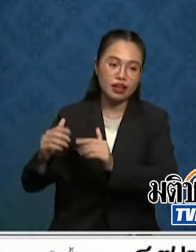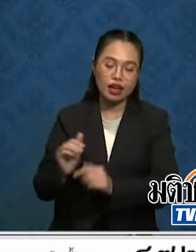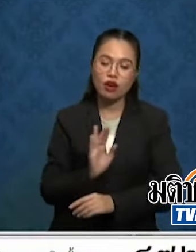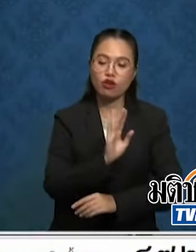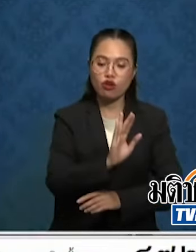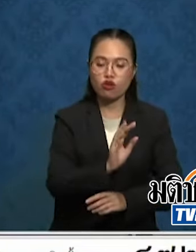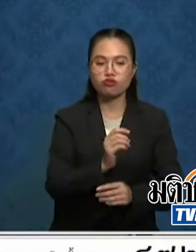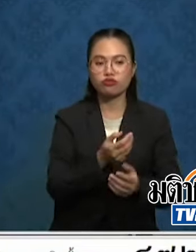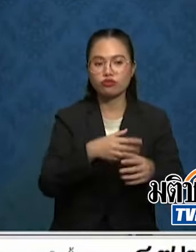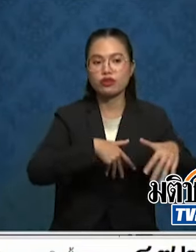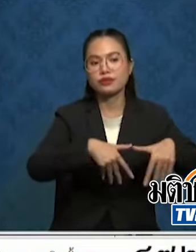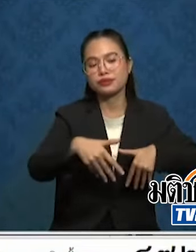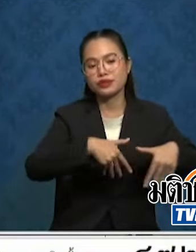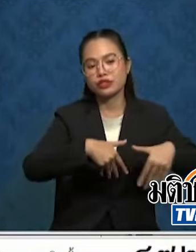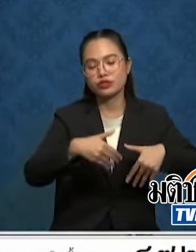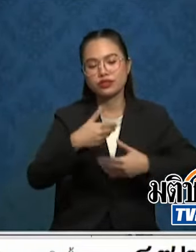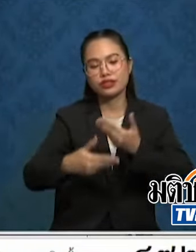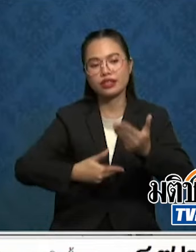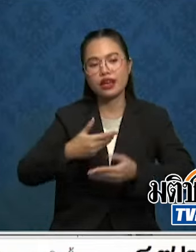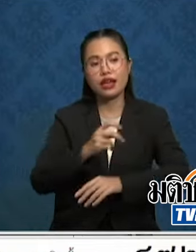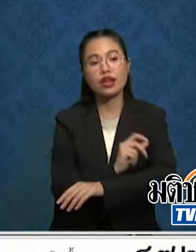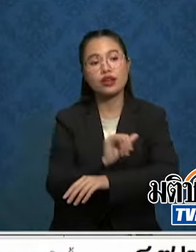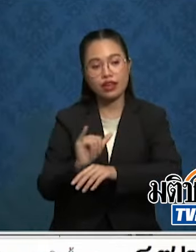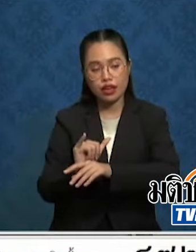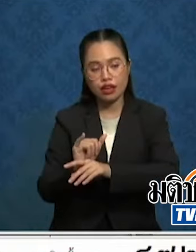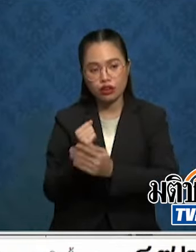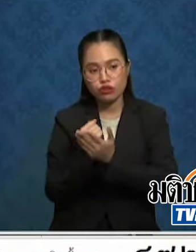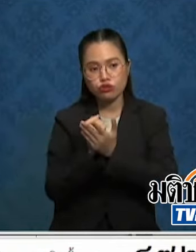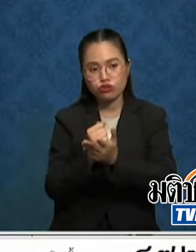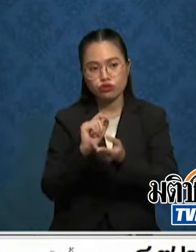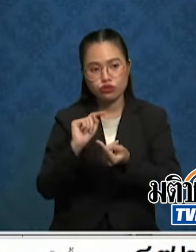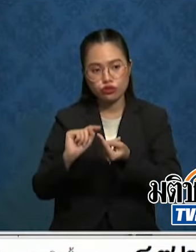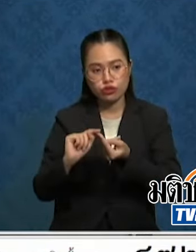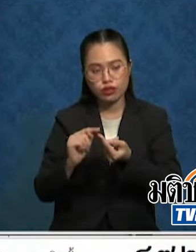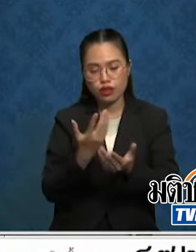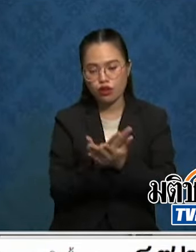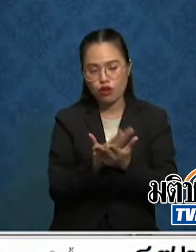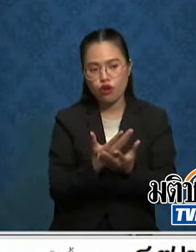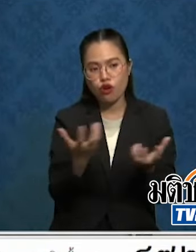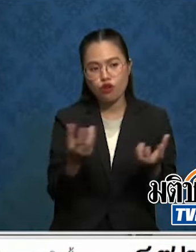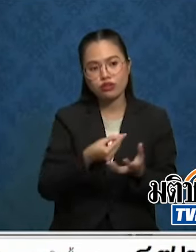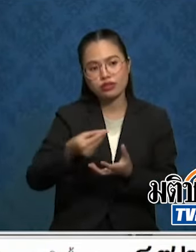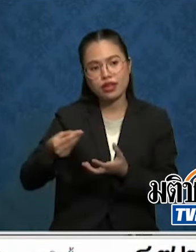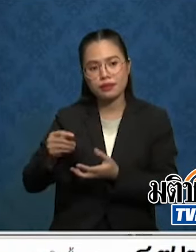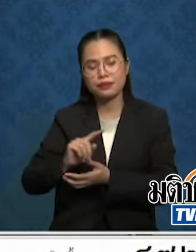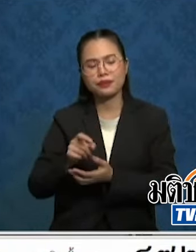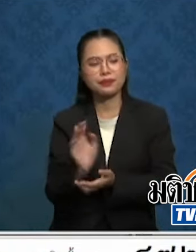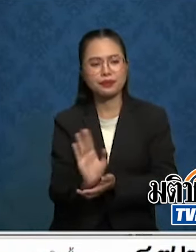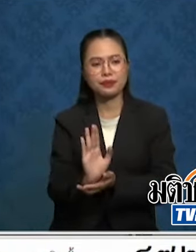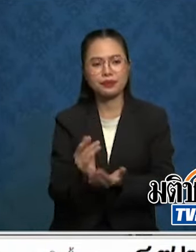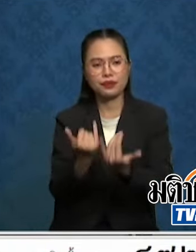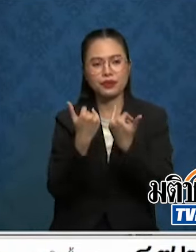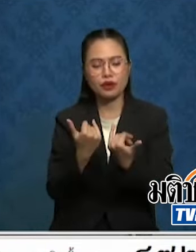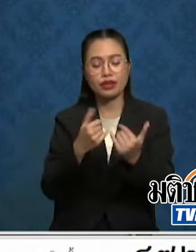ภัณฑ์จากชุมชนแห่งสายน้ำครับรวมไปถึงยังทดแทนการแจกของน้ำท่วมได้ด้วยนะครับรวมถึงตอนนี้น้